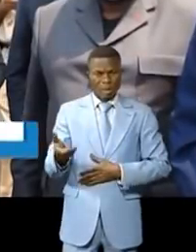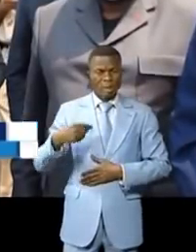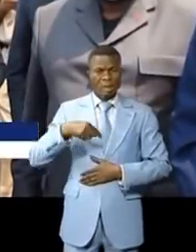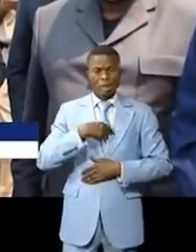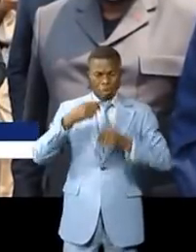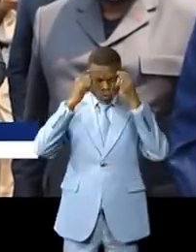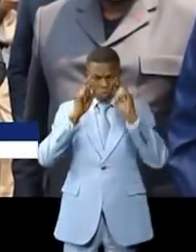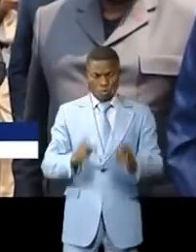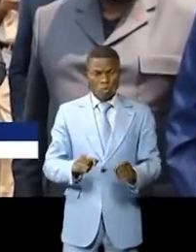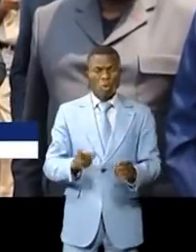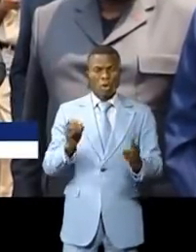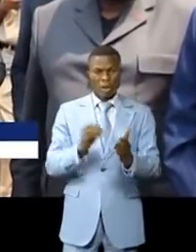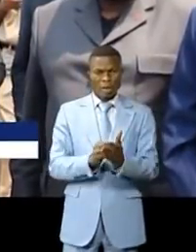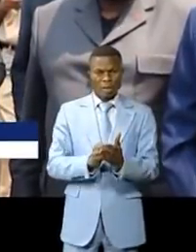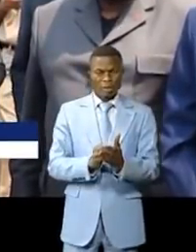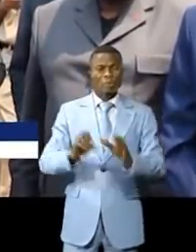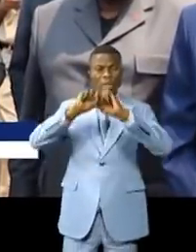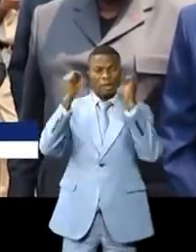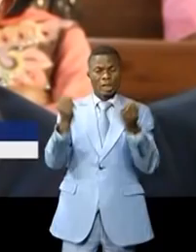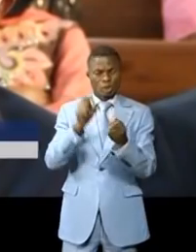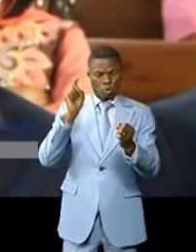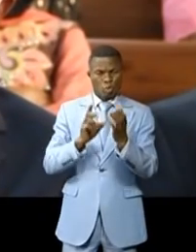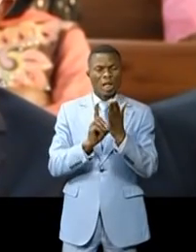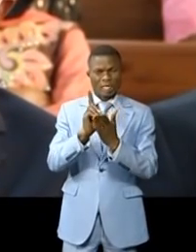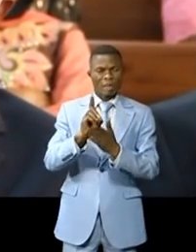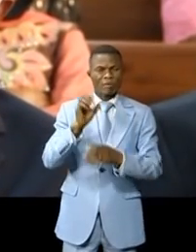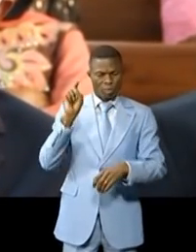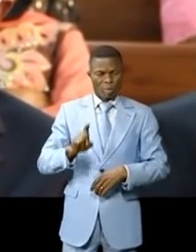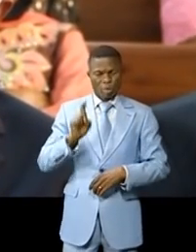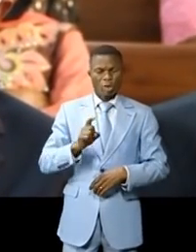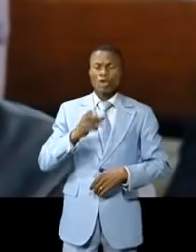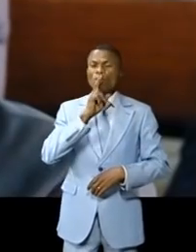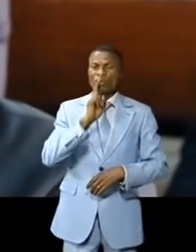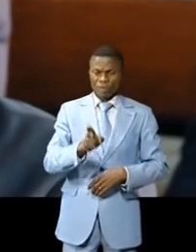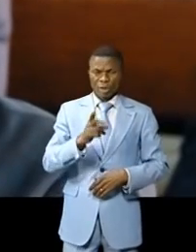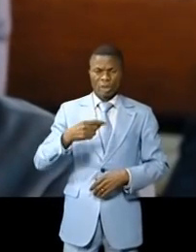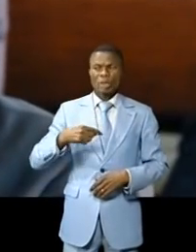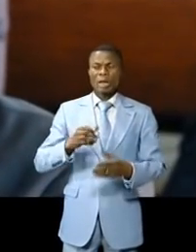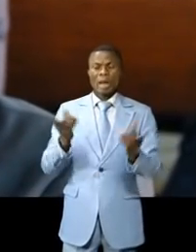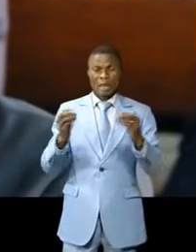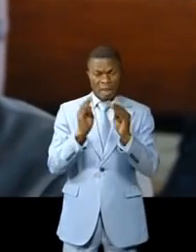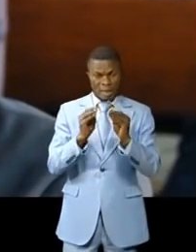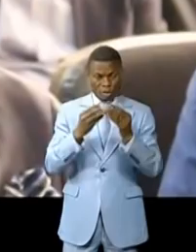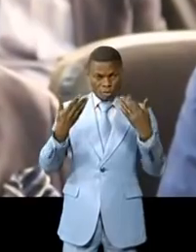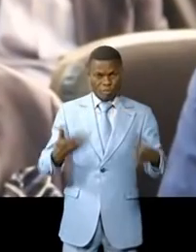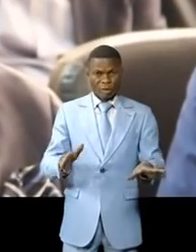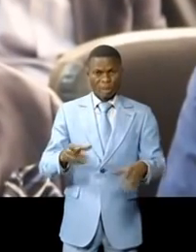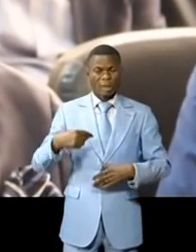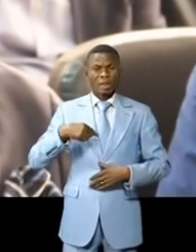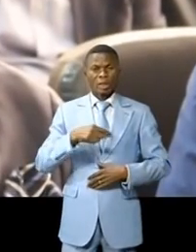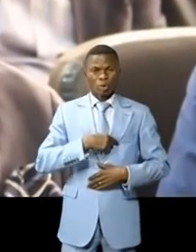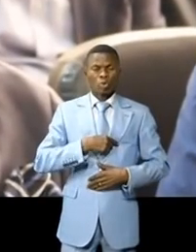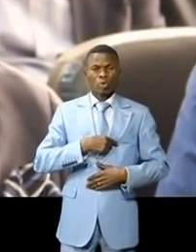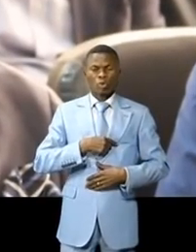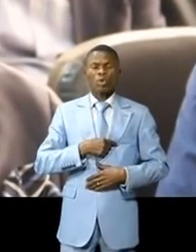sommes d'accord d'une chose, que la SCPT doit se relever. Nous sommes sûrs que lors de ces séances, nous allons réitérer ce